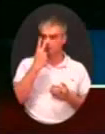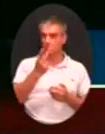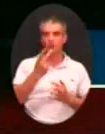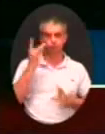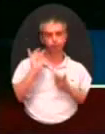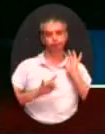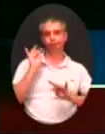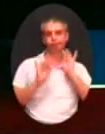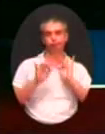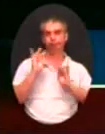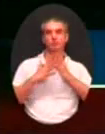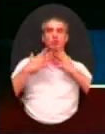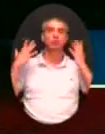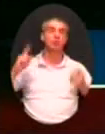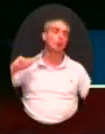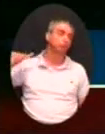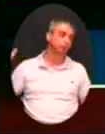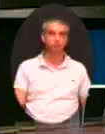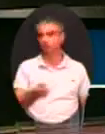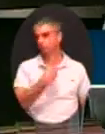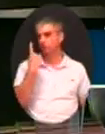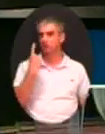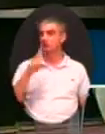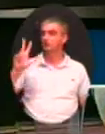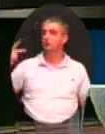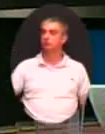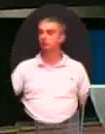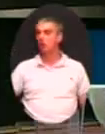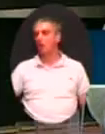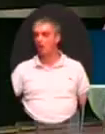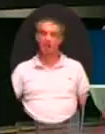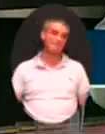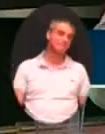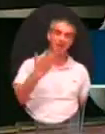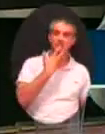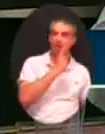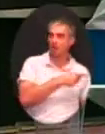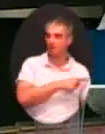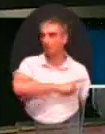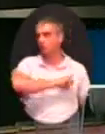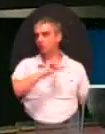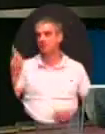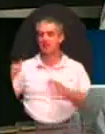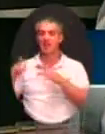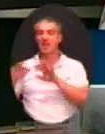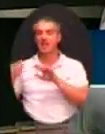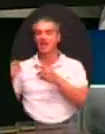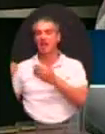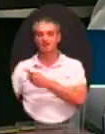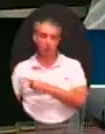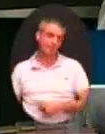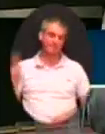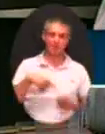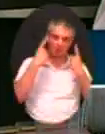את ההתנגדות גורפת מקיר לקיר, מצוהר ועד אנשי הרבנות, מרפורמים ועד